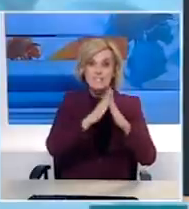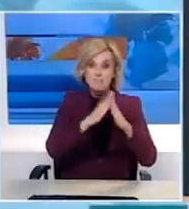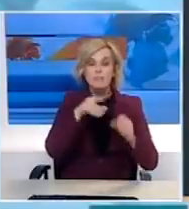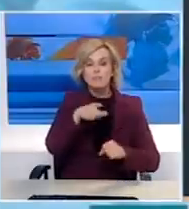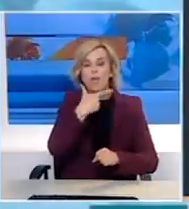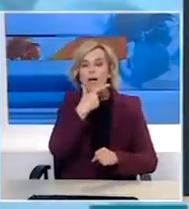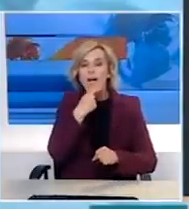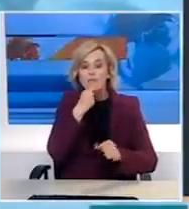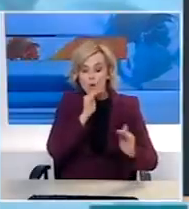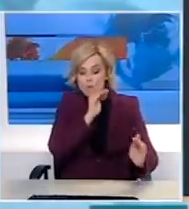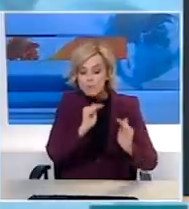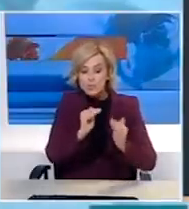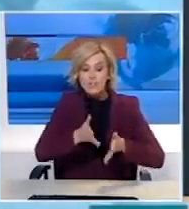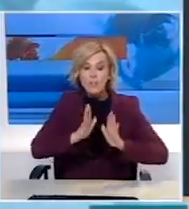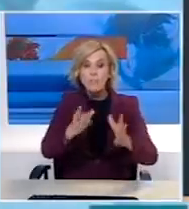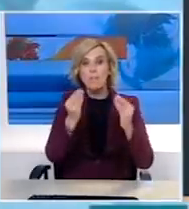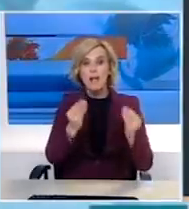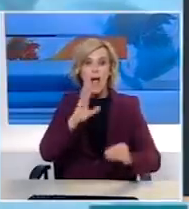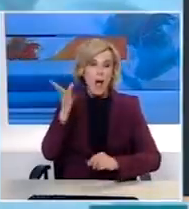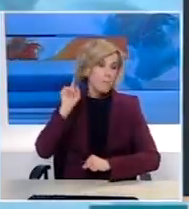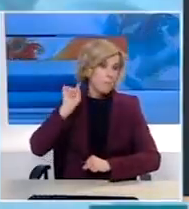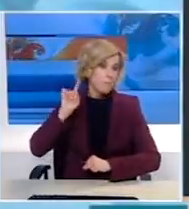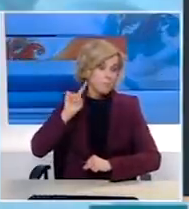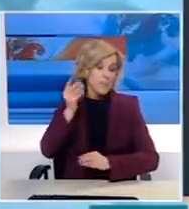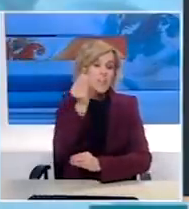πολύ πιθανότερο να πάμε καλά.